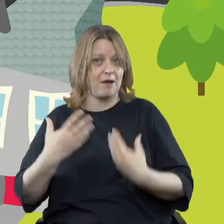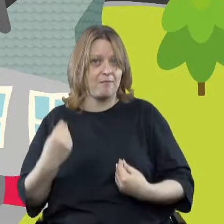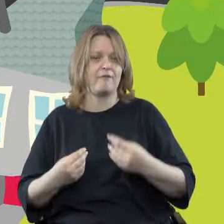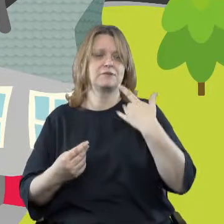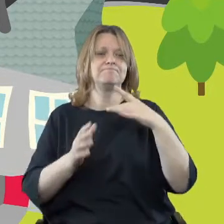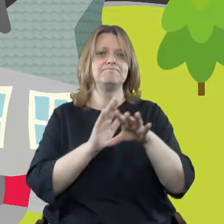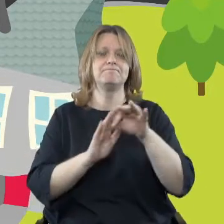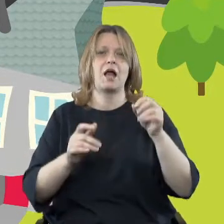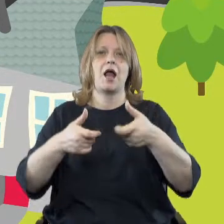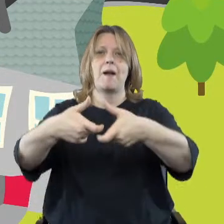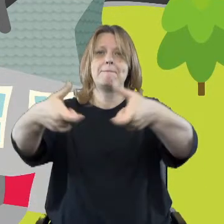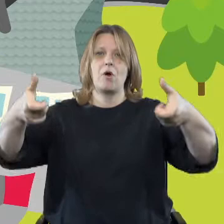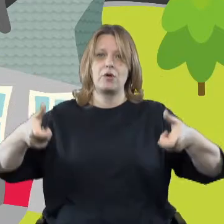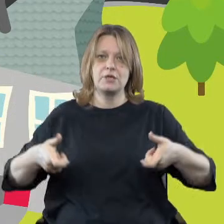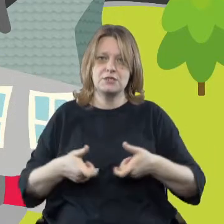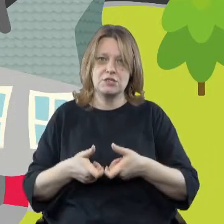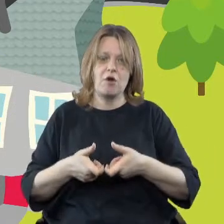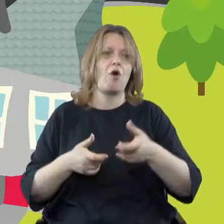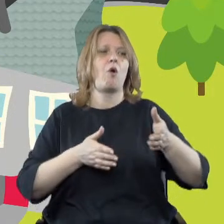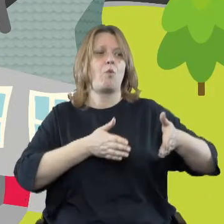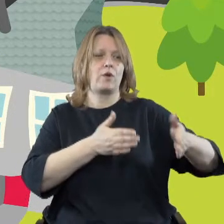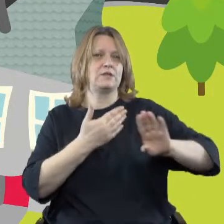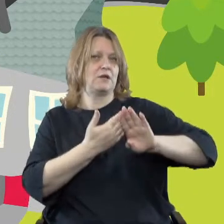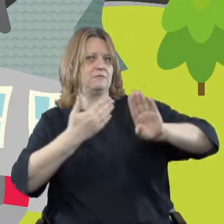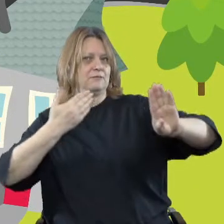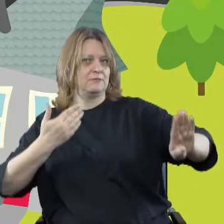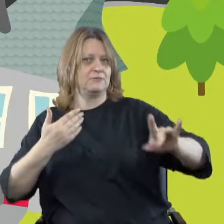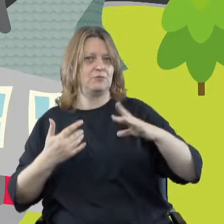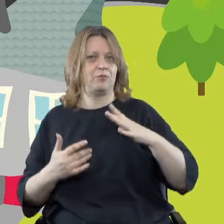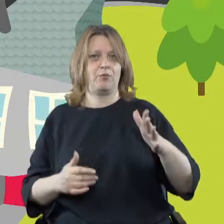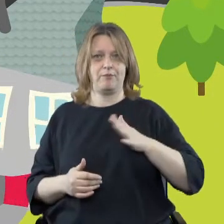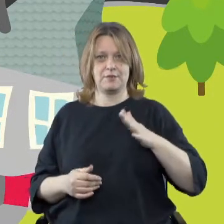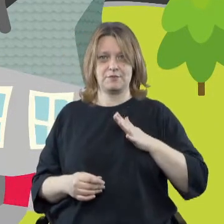boisko daleko od drogi, tak żebyście były bezpieczne.